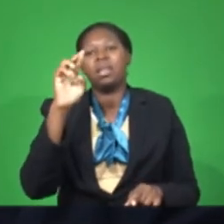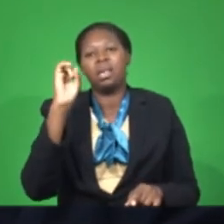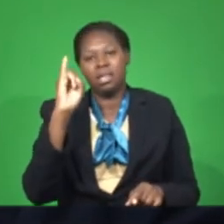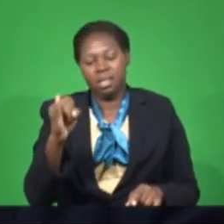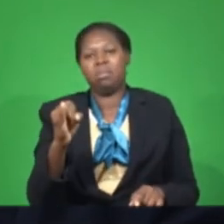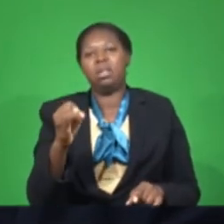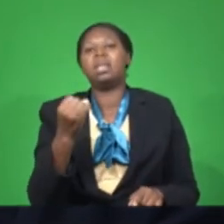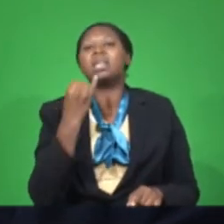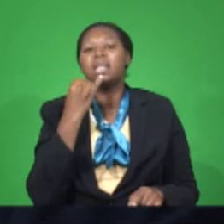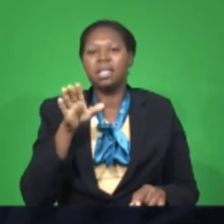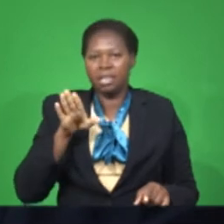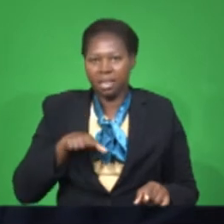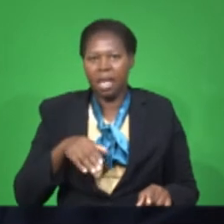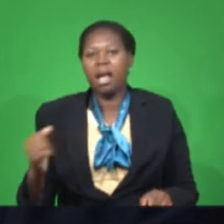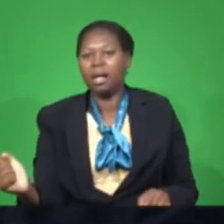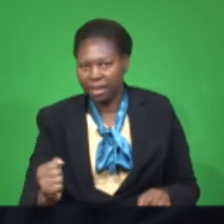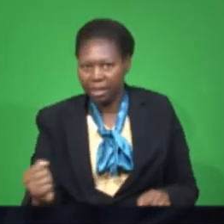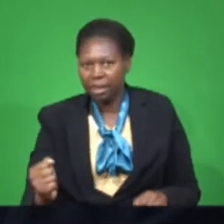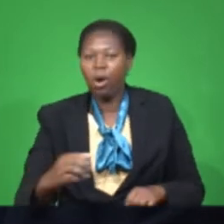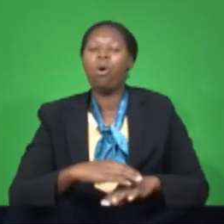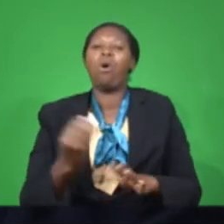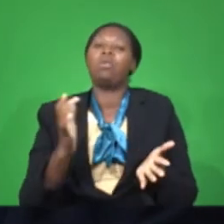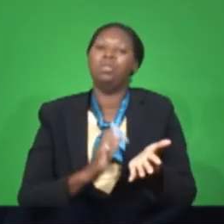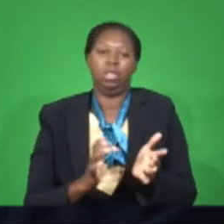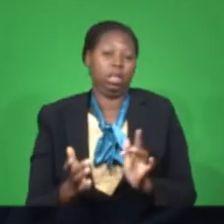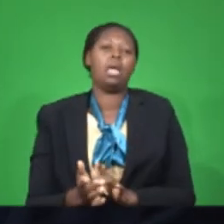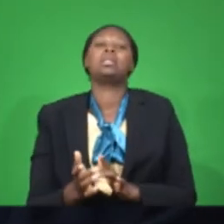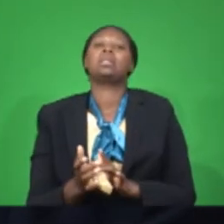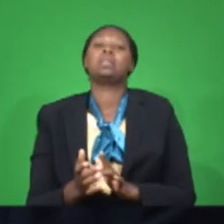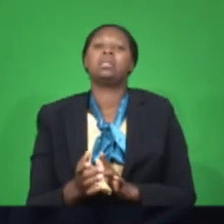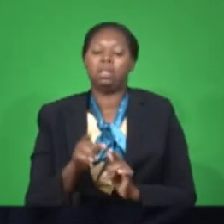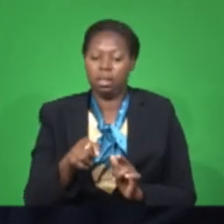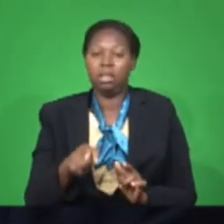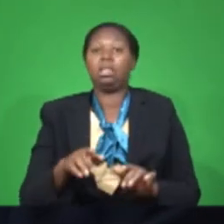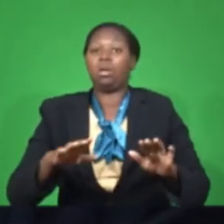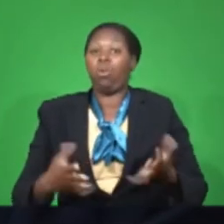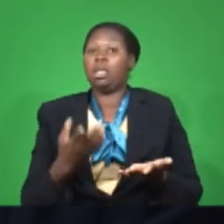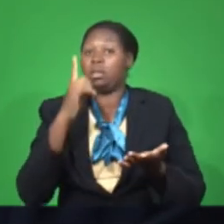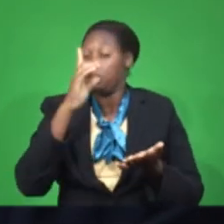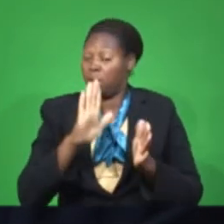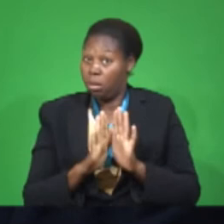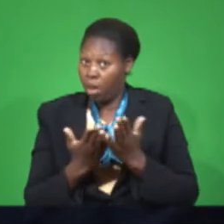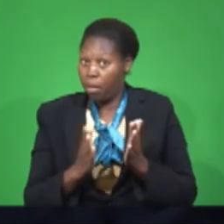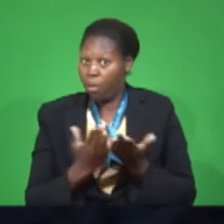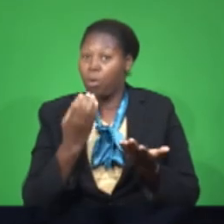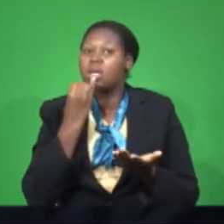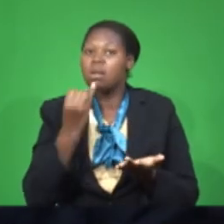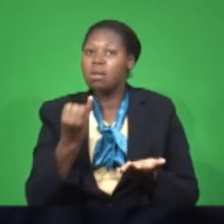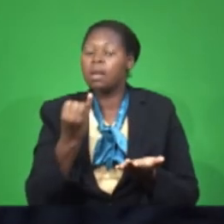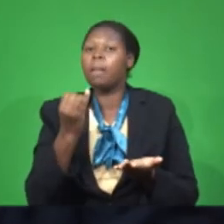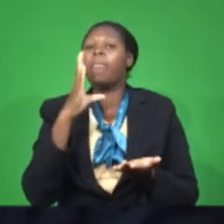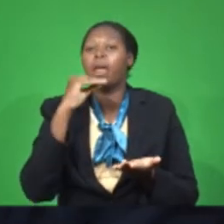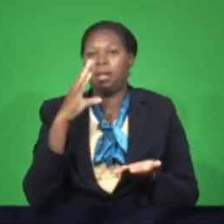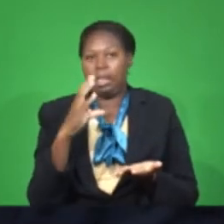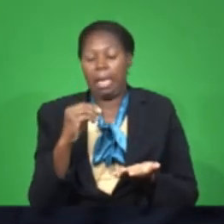zvatiri kutotaura izvozvo ndo zvikutorehwa nebhaibheri kana richiti ani nani riri kureva vanhu vese vakadariwo iwo kukonetsekana